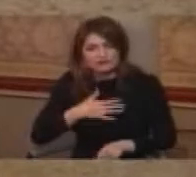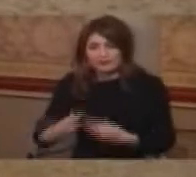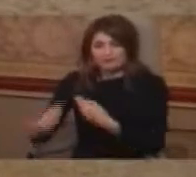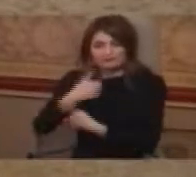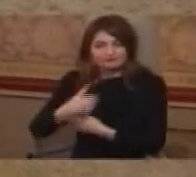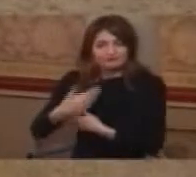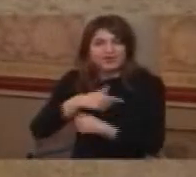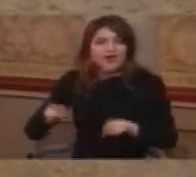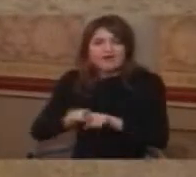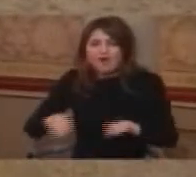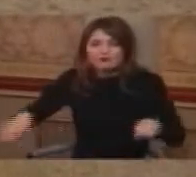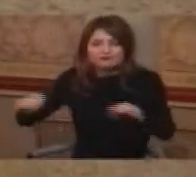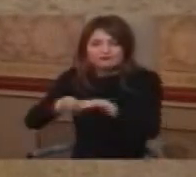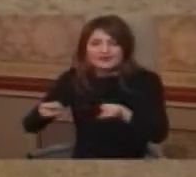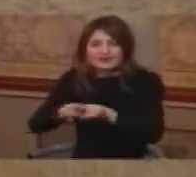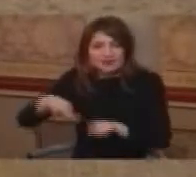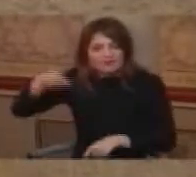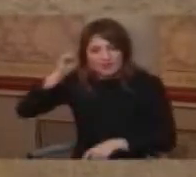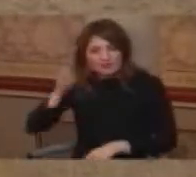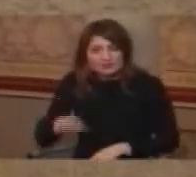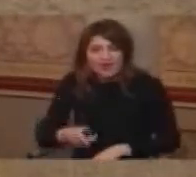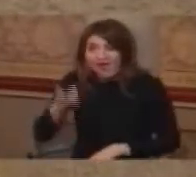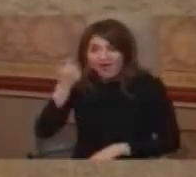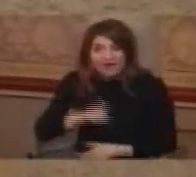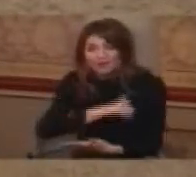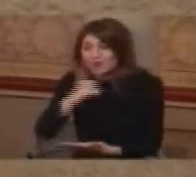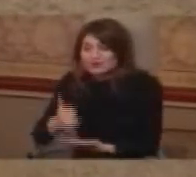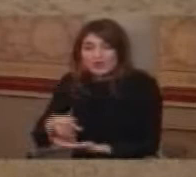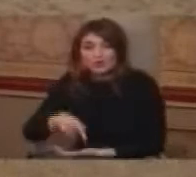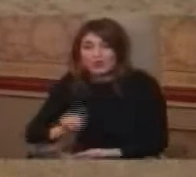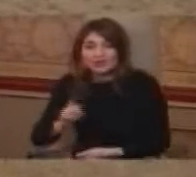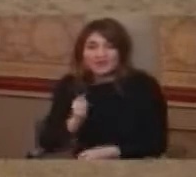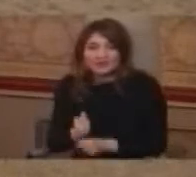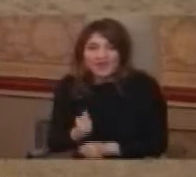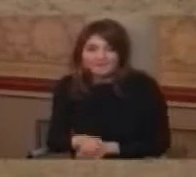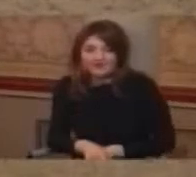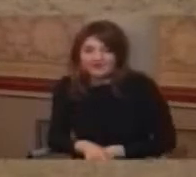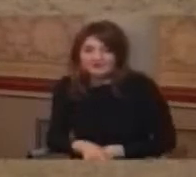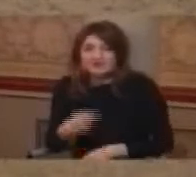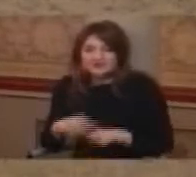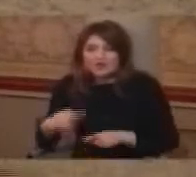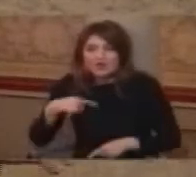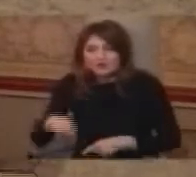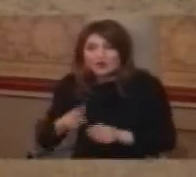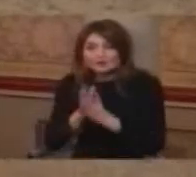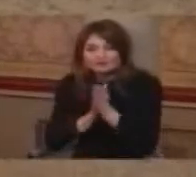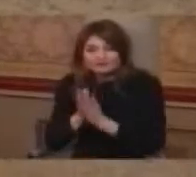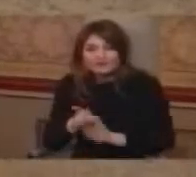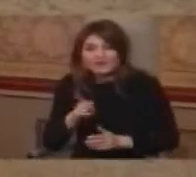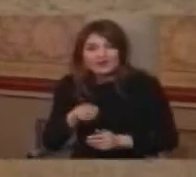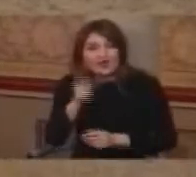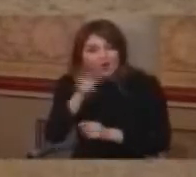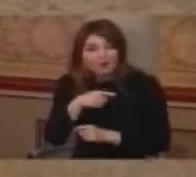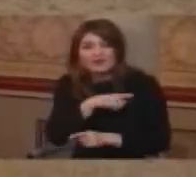mogućnosti. Nažalost, to je do dana današnjega nije napravljeno. I zato podsjećam i apeliram sve odgovorne, sada i tu